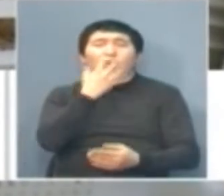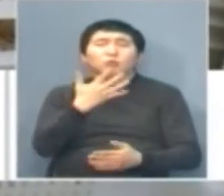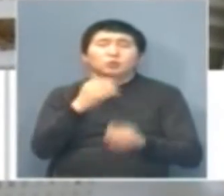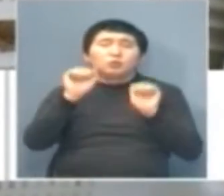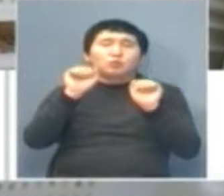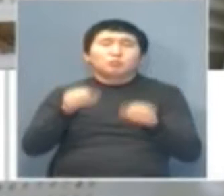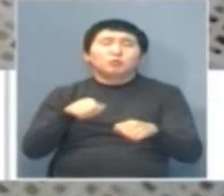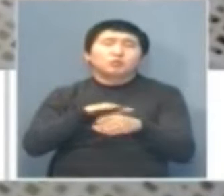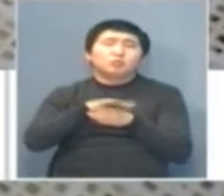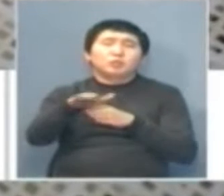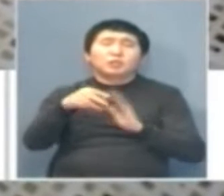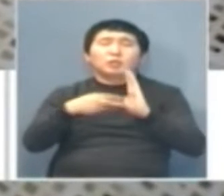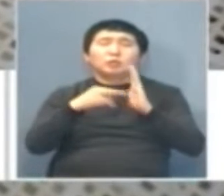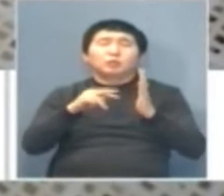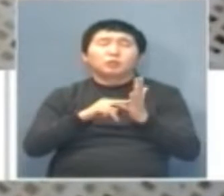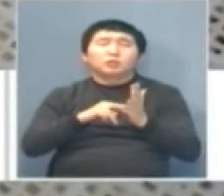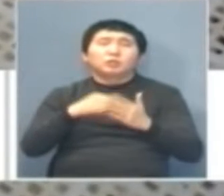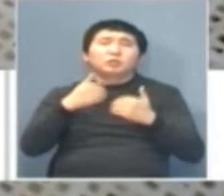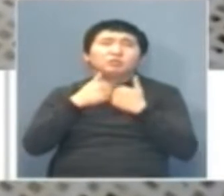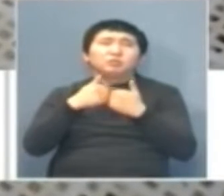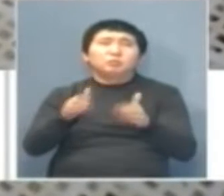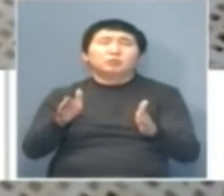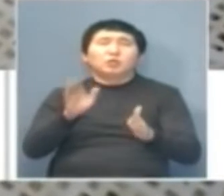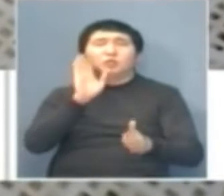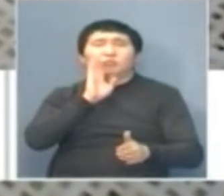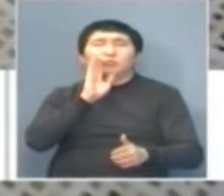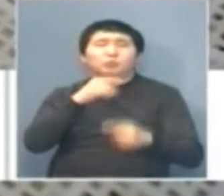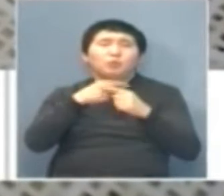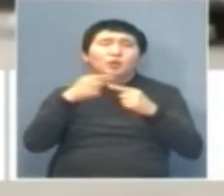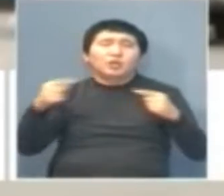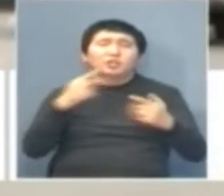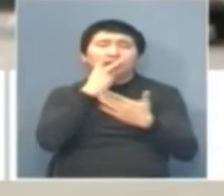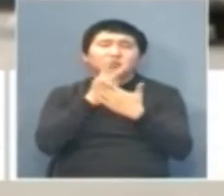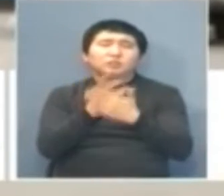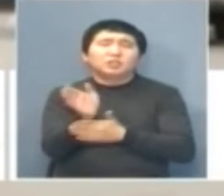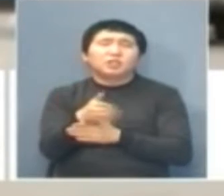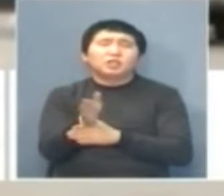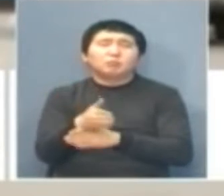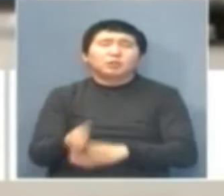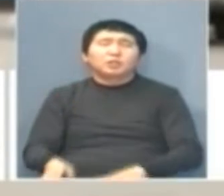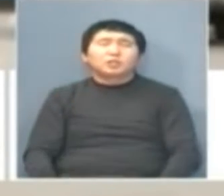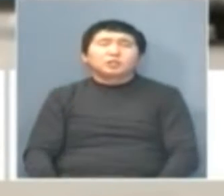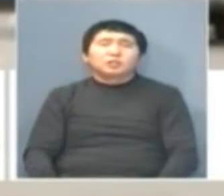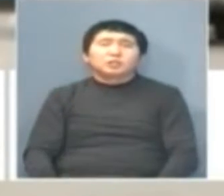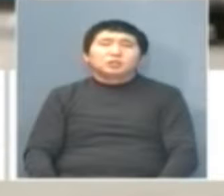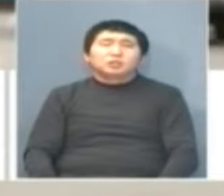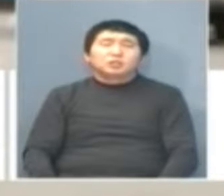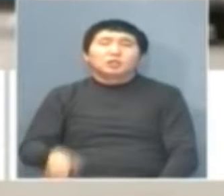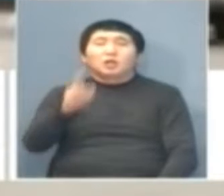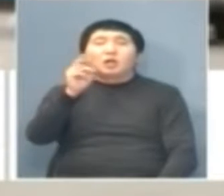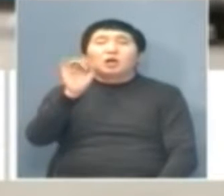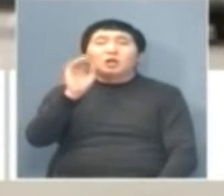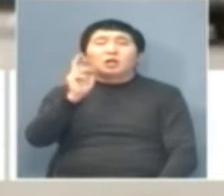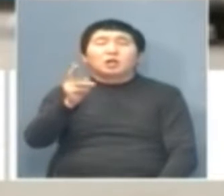плана. Тоо Тория Тогам ежегодно выпускает в водоемы разные виды рыб. В основном зарублять будем карповые семейства,